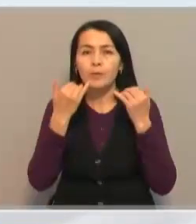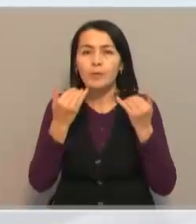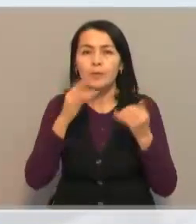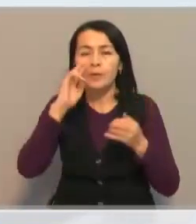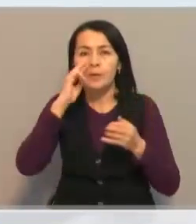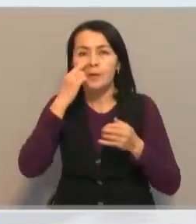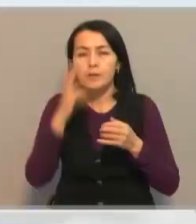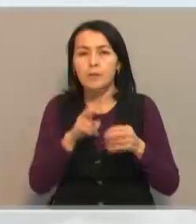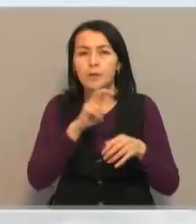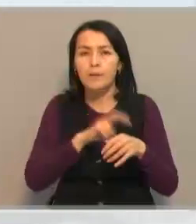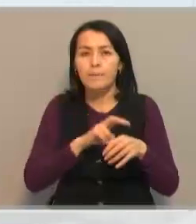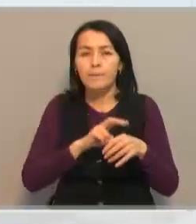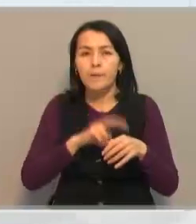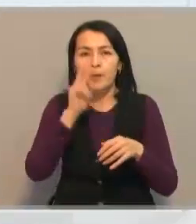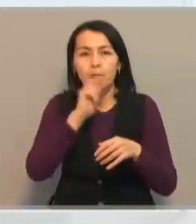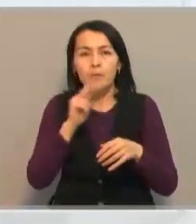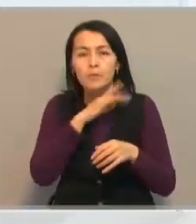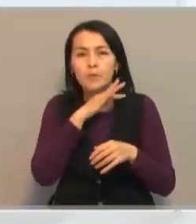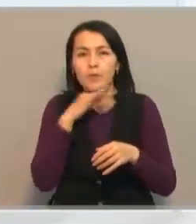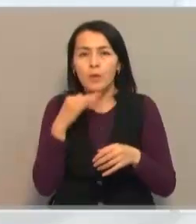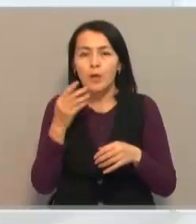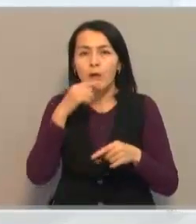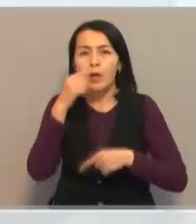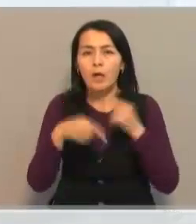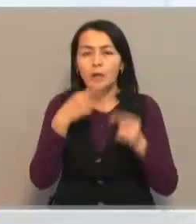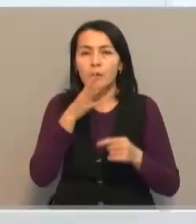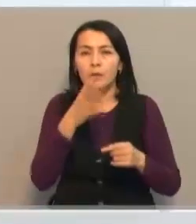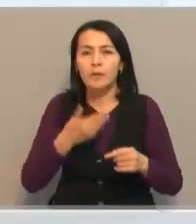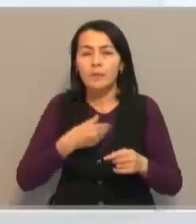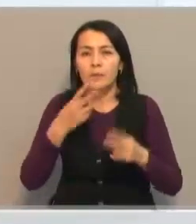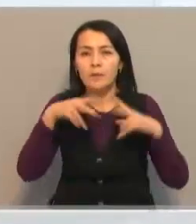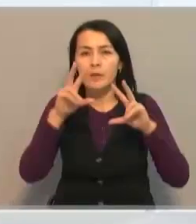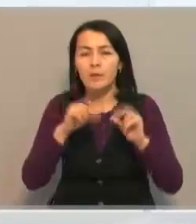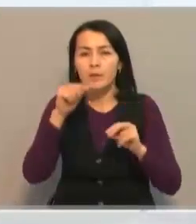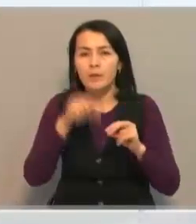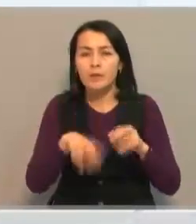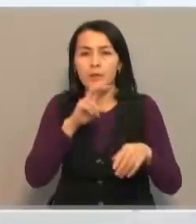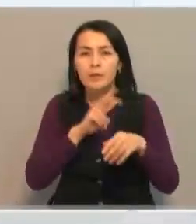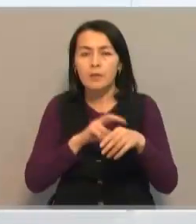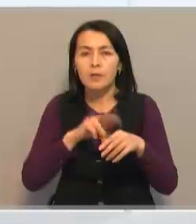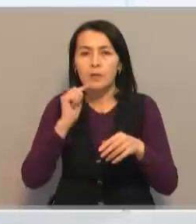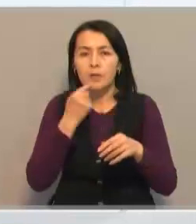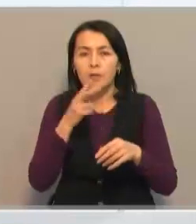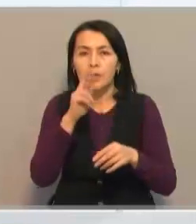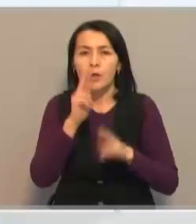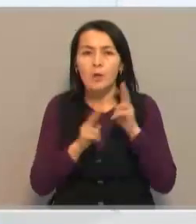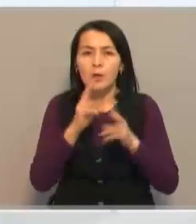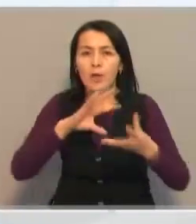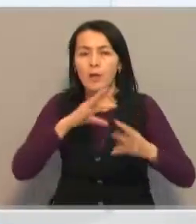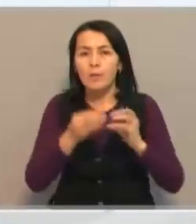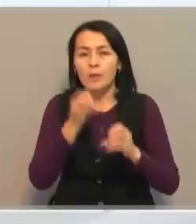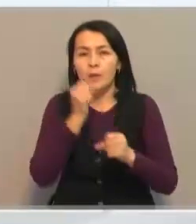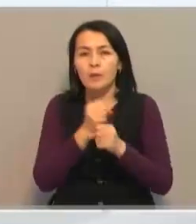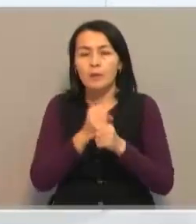ретте шымкенттік әріптестерден үйренеріміз мол. Алдағы уақытта біздің мамандар мен жергілікті дәрігерлер күрделі оталарда бірлесе